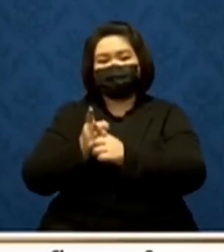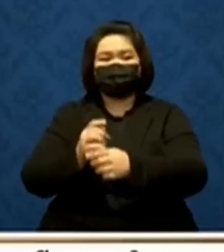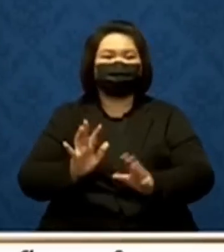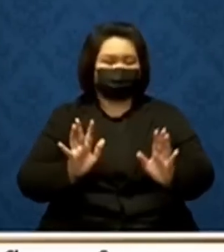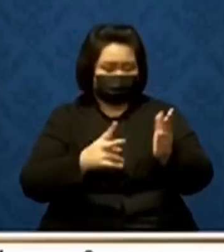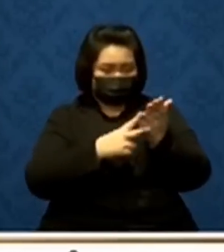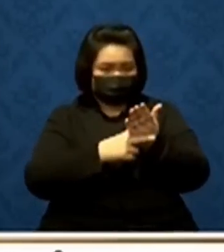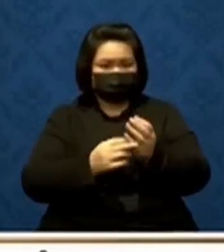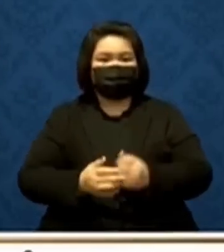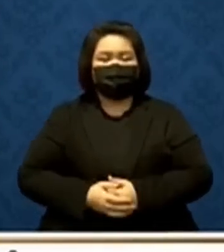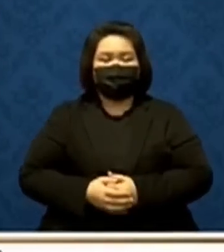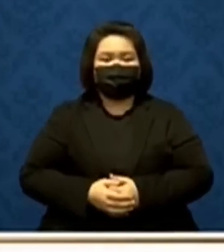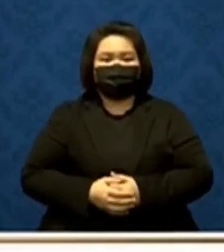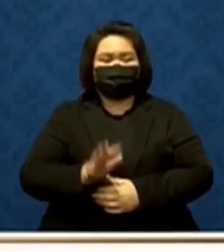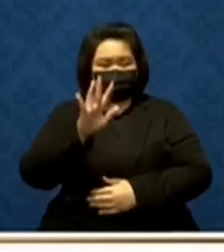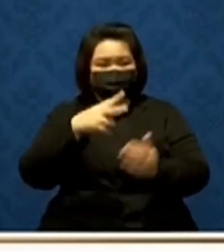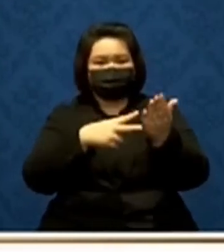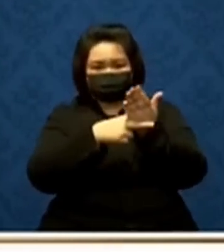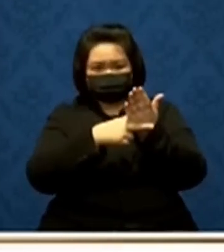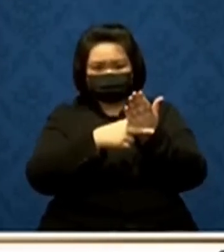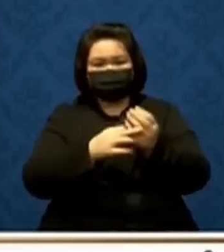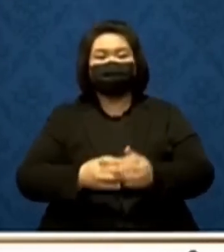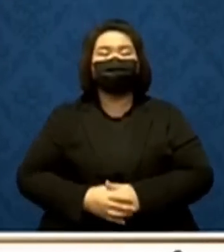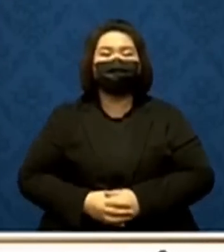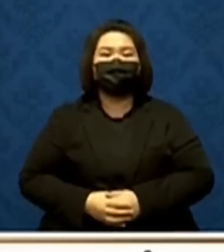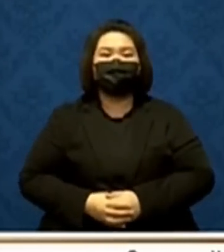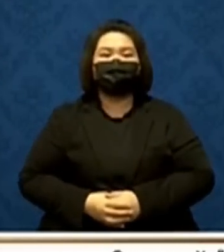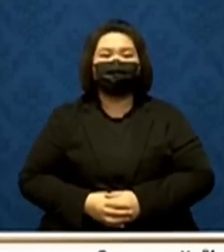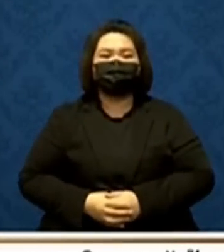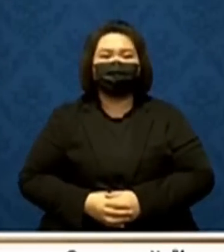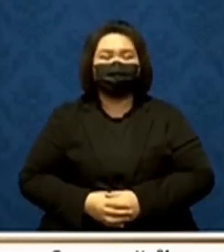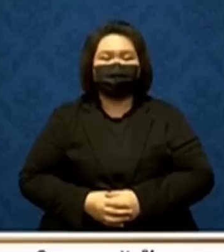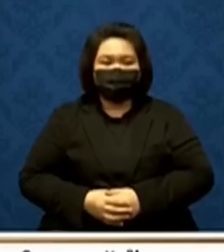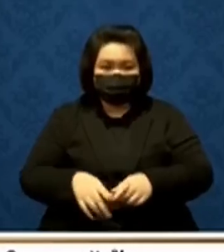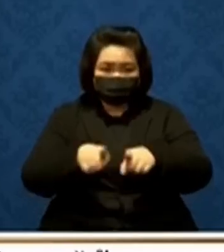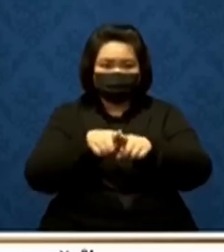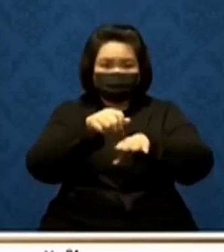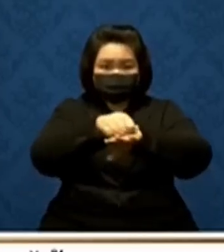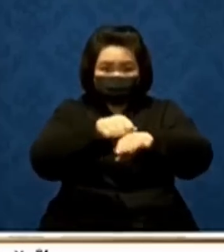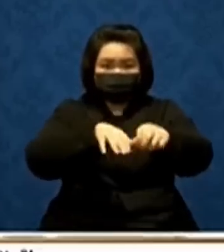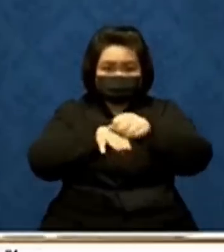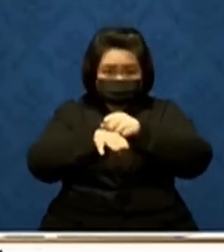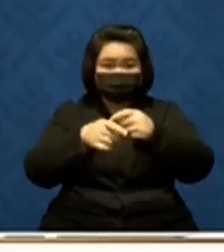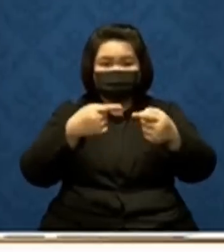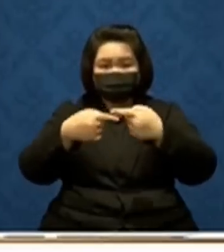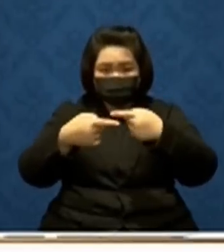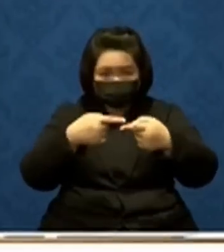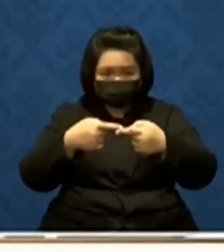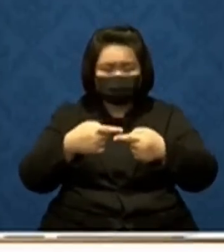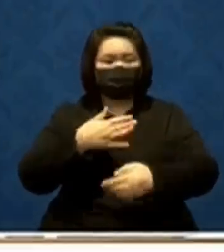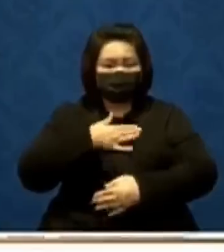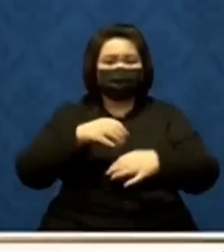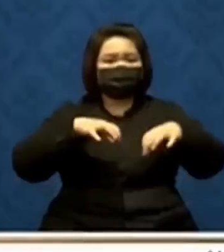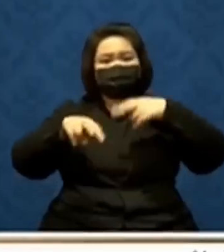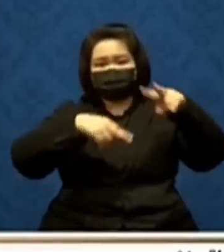ดีกำลังชาติดำเนินการคดีทางกฎหมายต้องเกิดแล้วกันนะครับเหมือนทุจริตถุงมือยางถ้าทุจริตจริงก็ต้องบริหารจัดการ